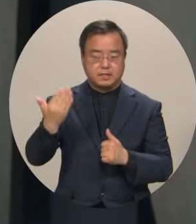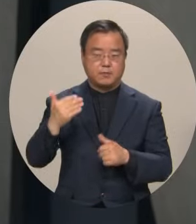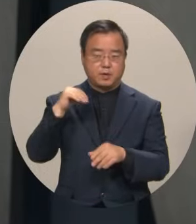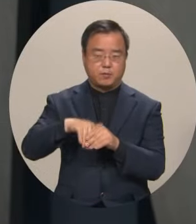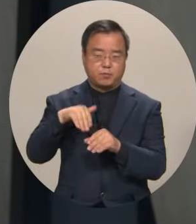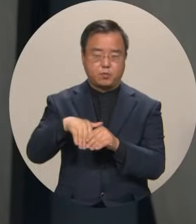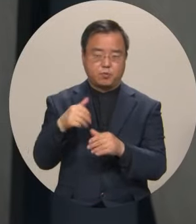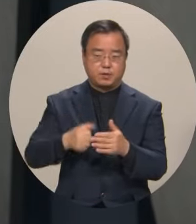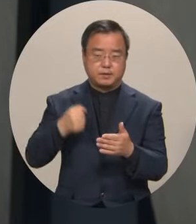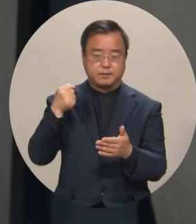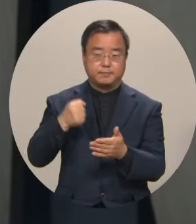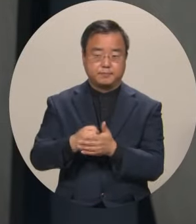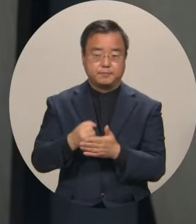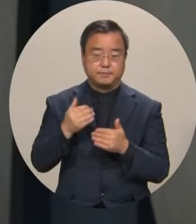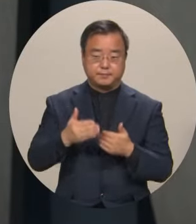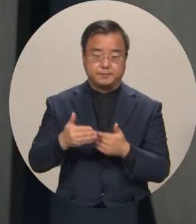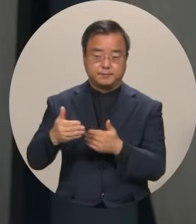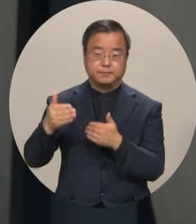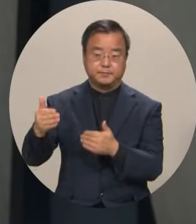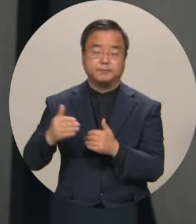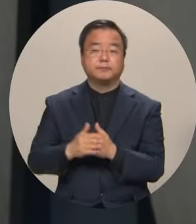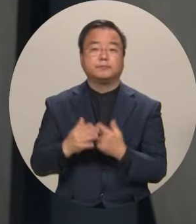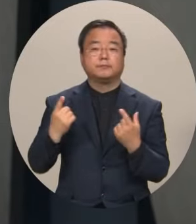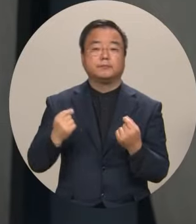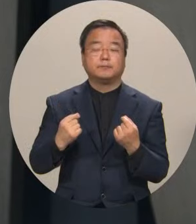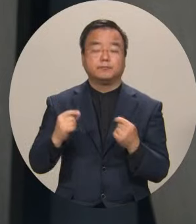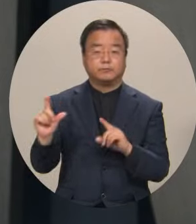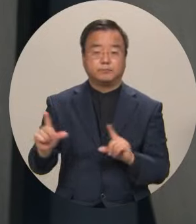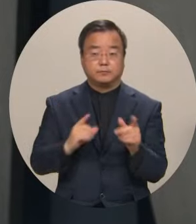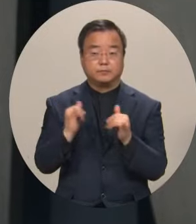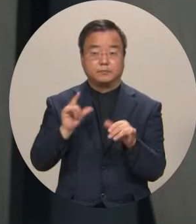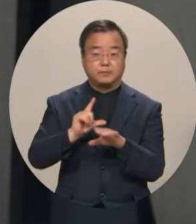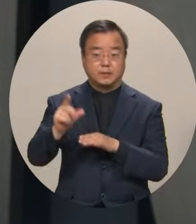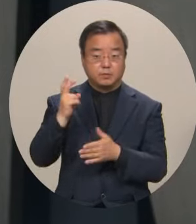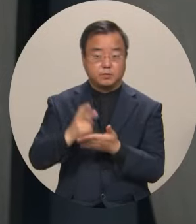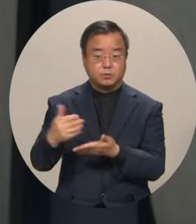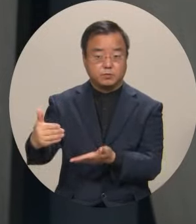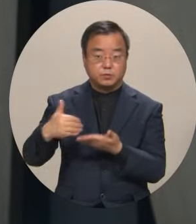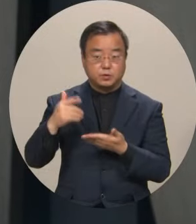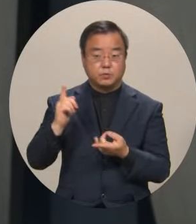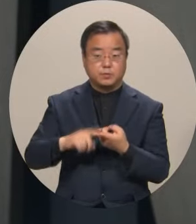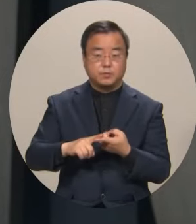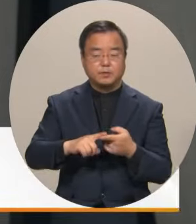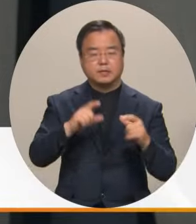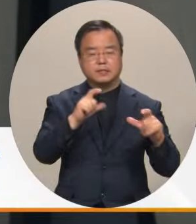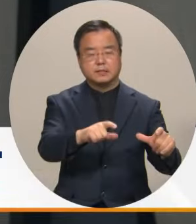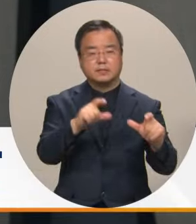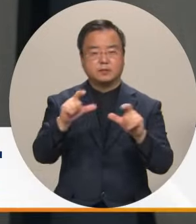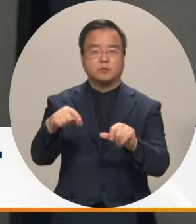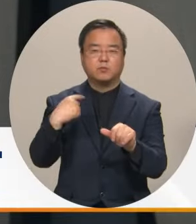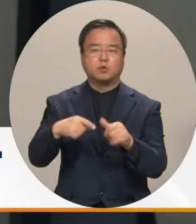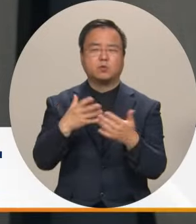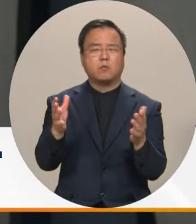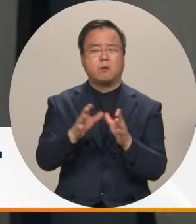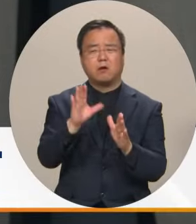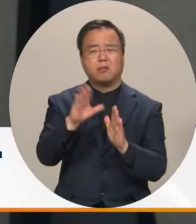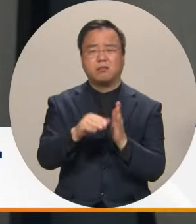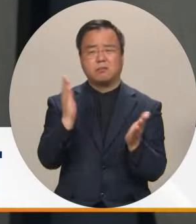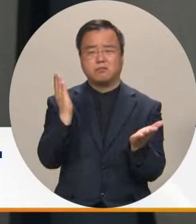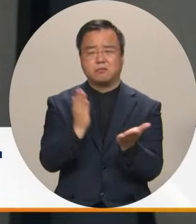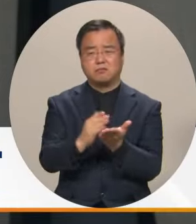절차를 거치게 됩니다이 같은이 주민 조례 청구에 대해서 지역의 교육 단체들은 시대 착오적인